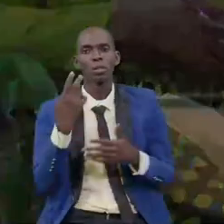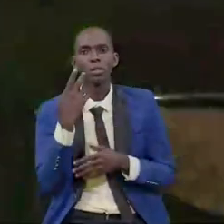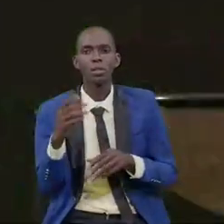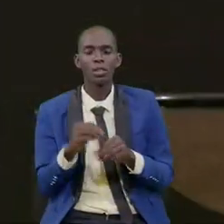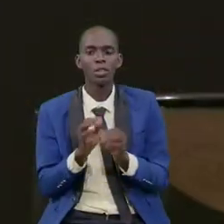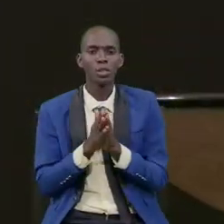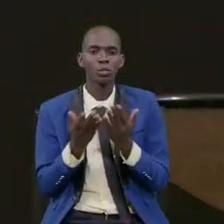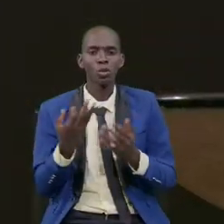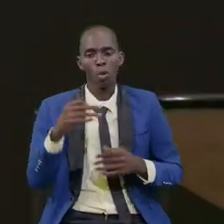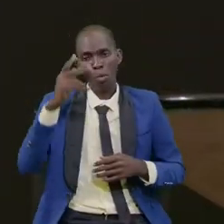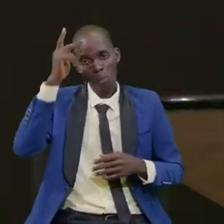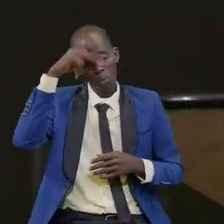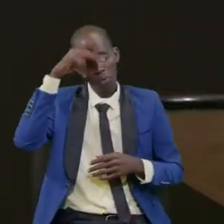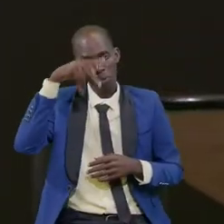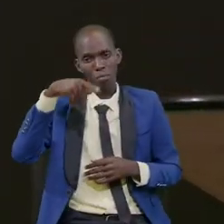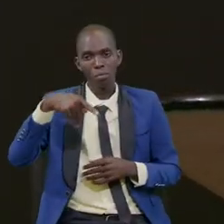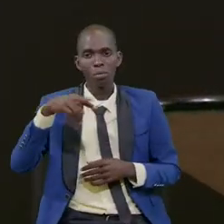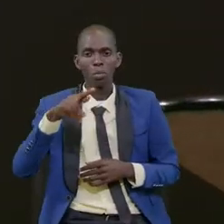Nous allons au Proverbe,